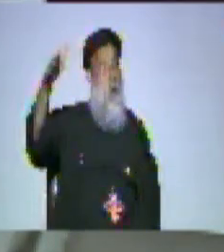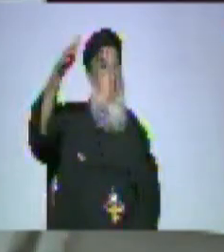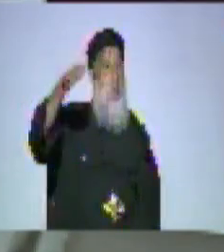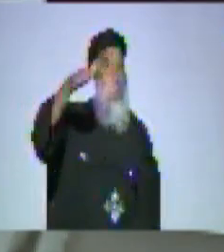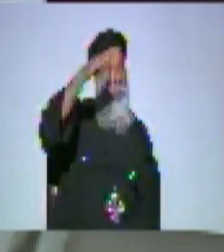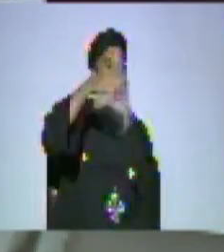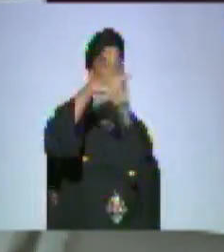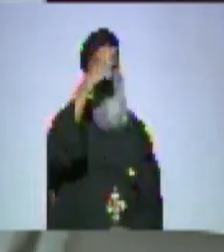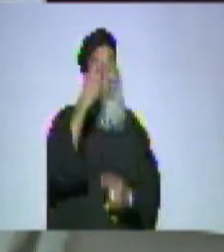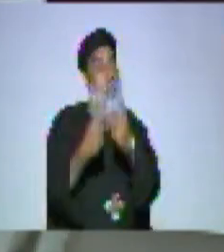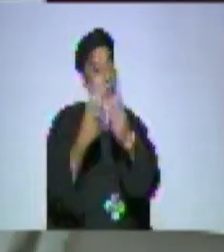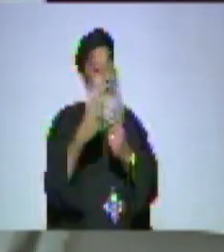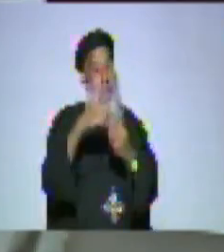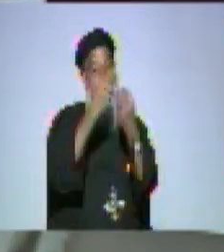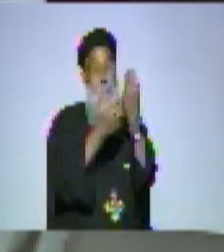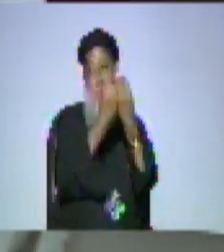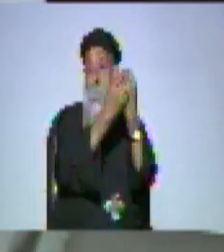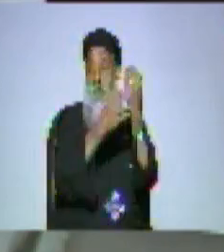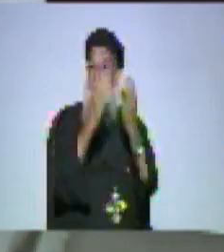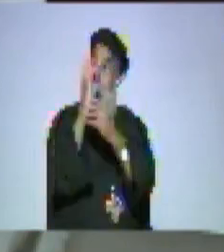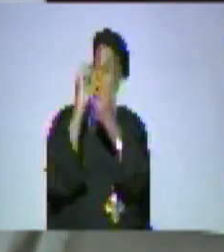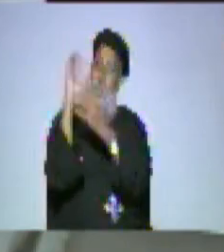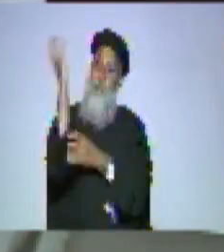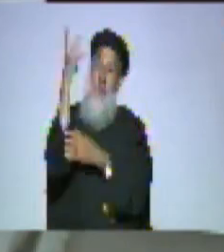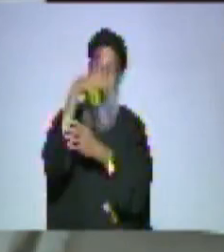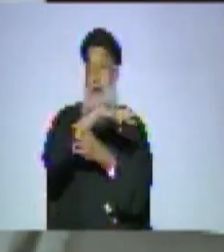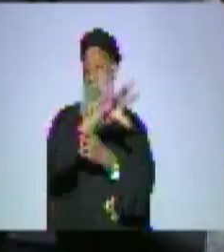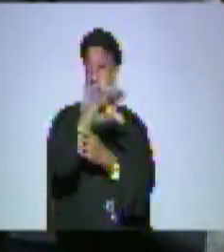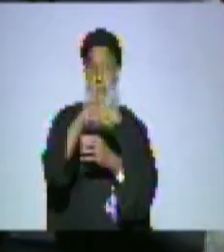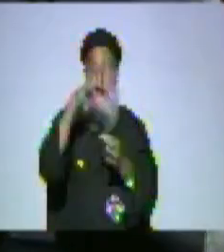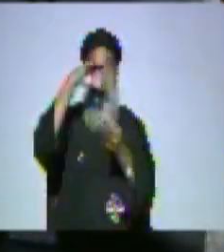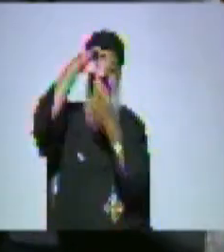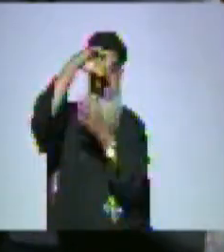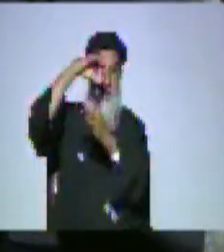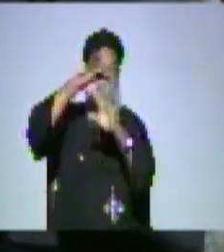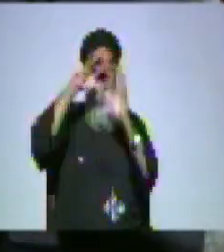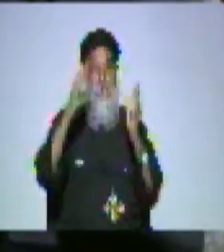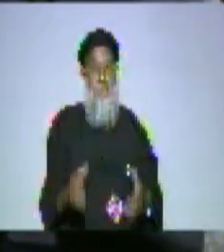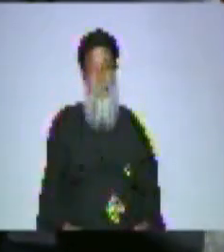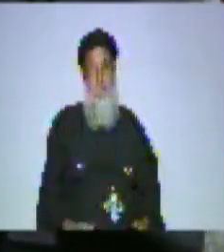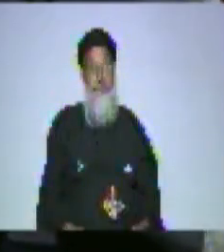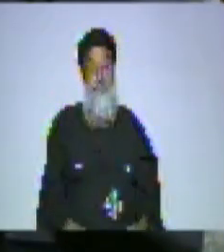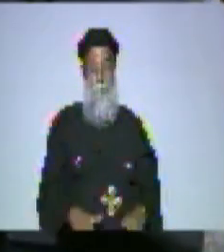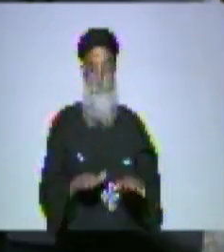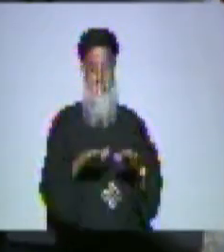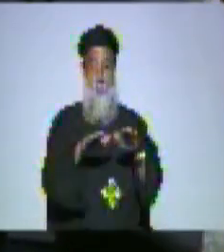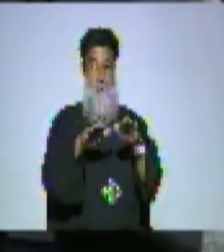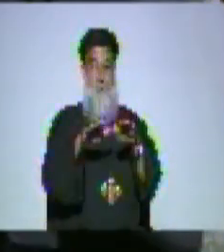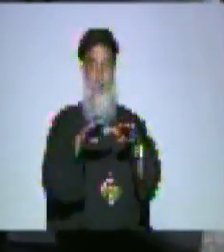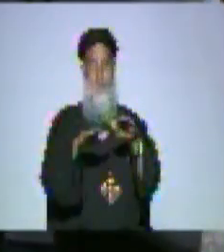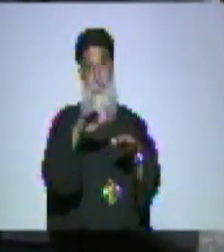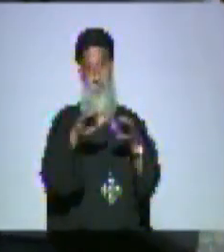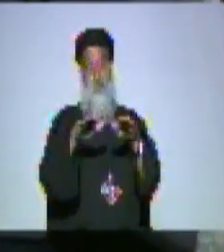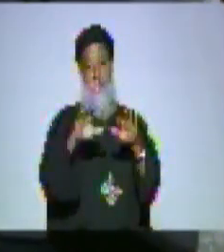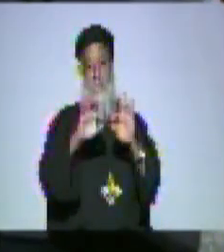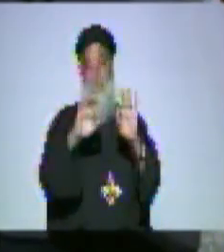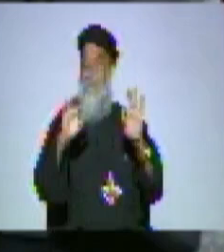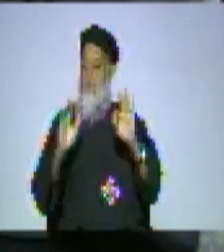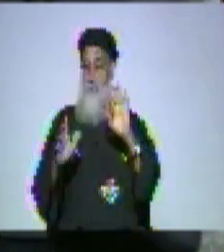والزروع والثمار والحاجات دي التوازن مطلوب كمقدارها دي مطلوب جدا